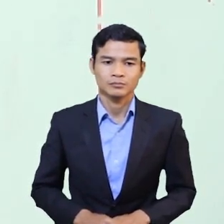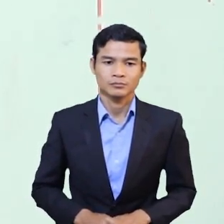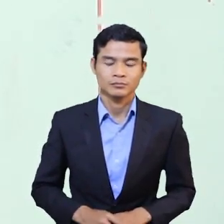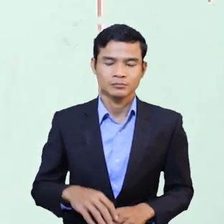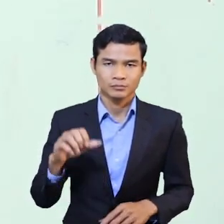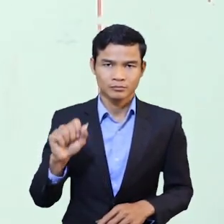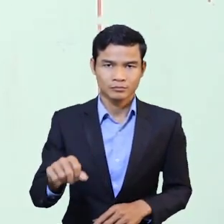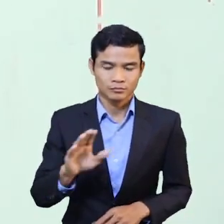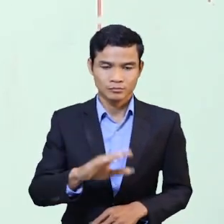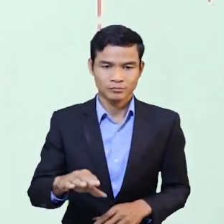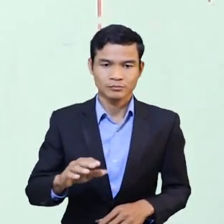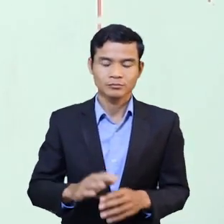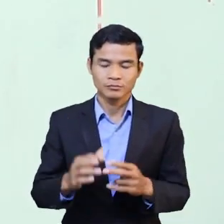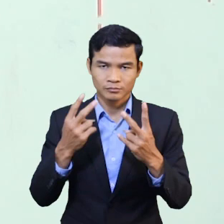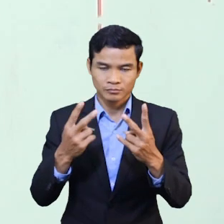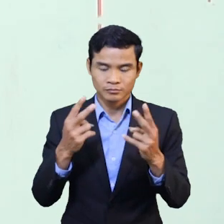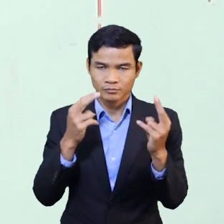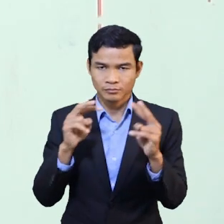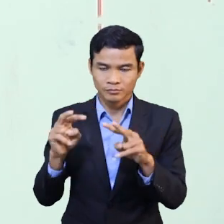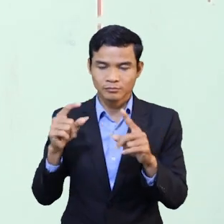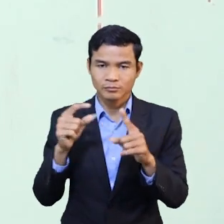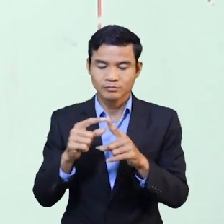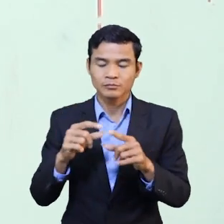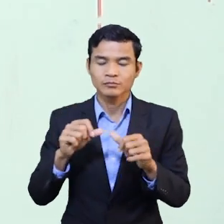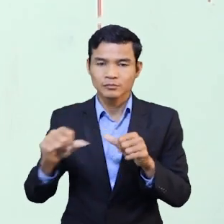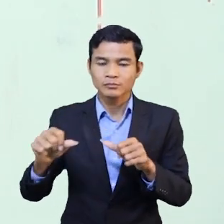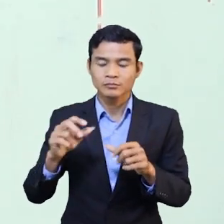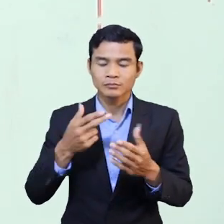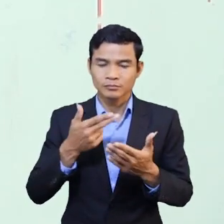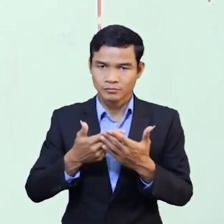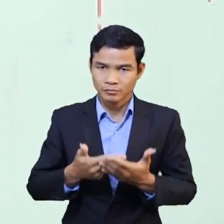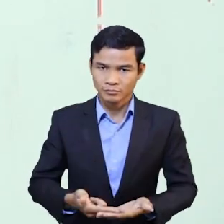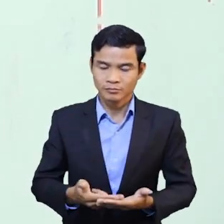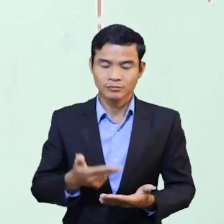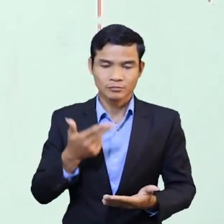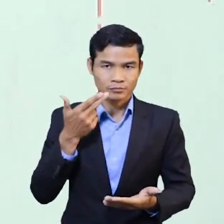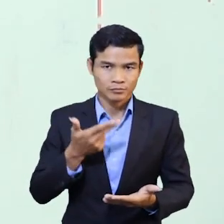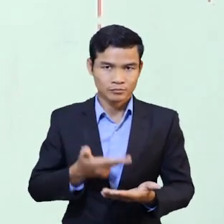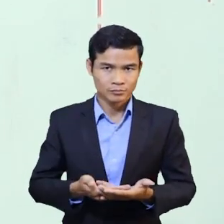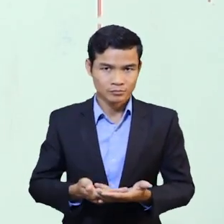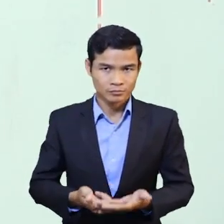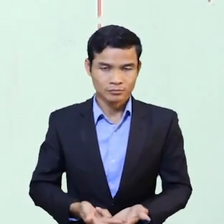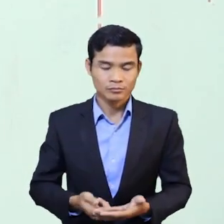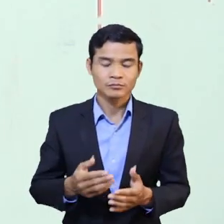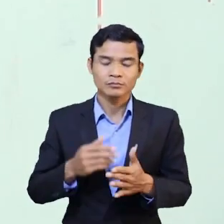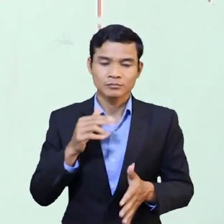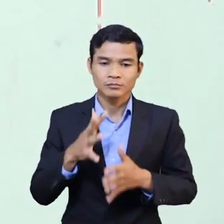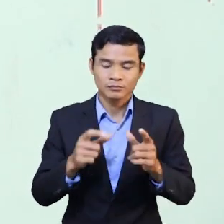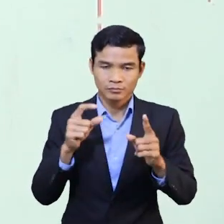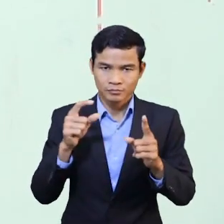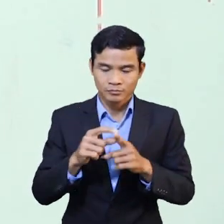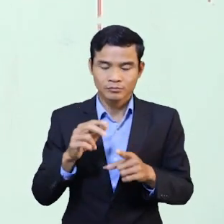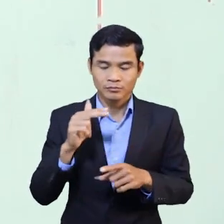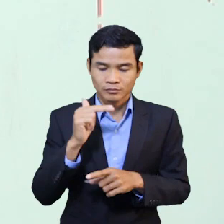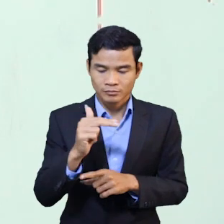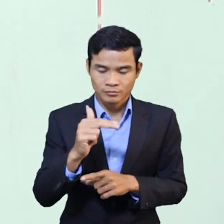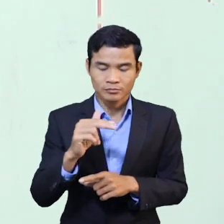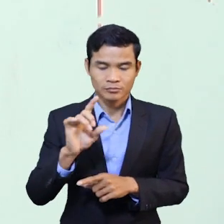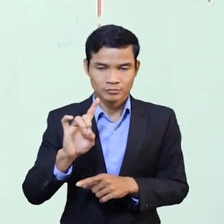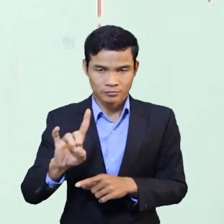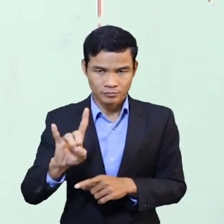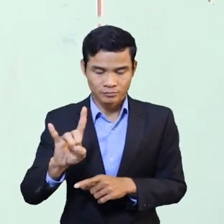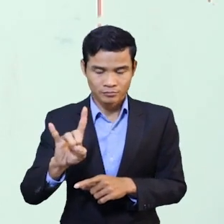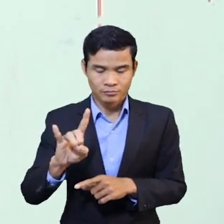chà à lấy dân mà bị bẩn tóp cứ bị tùng nguồn chà tùng nguồn dân dân án chà dân án vô tố chập xăm cho mùi